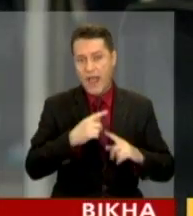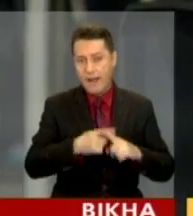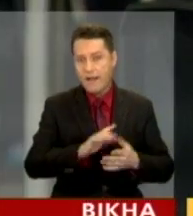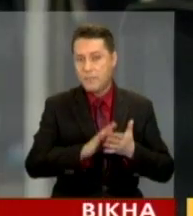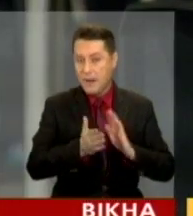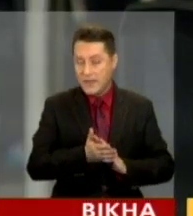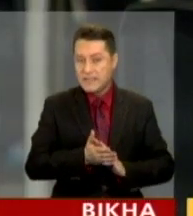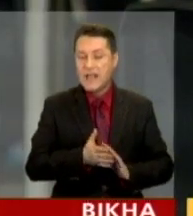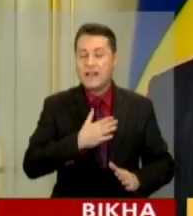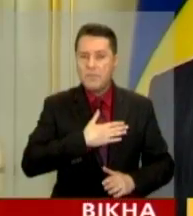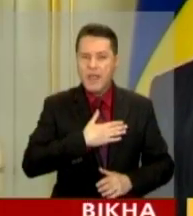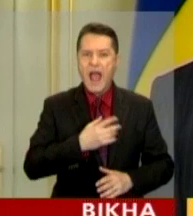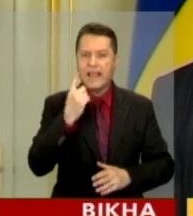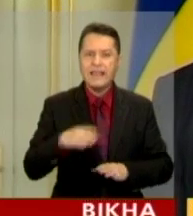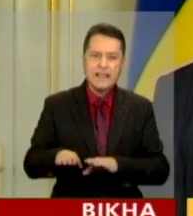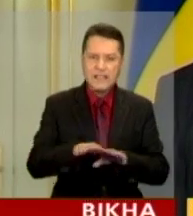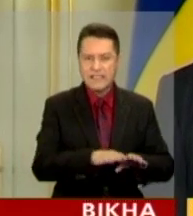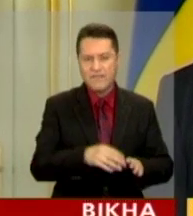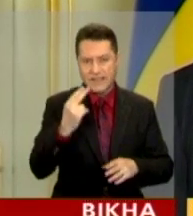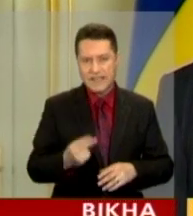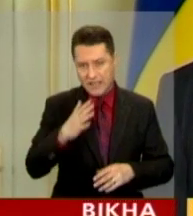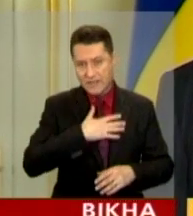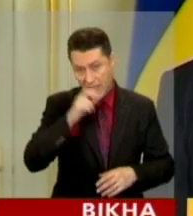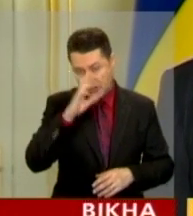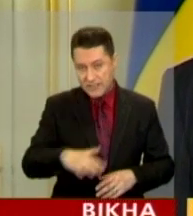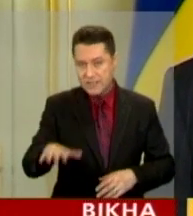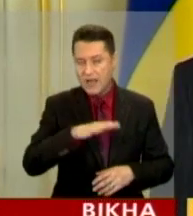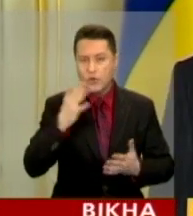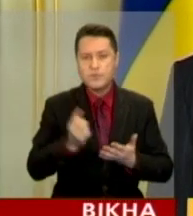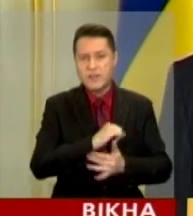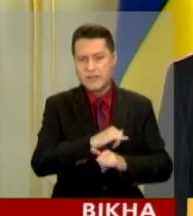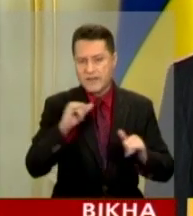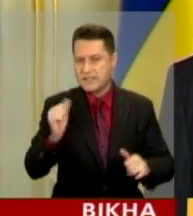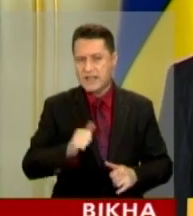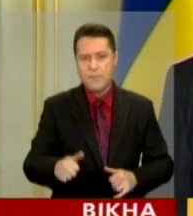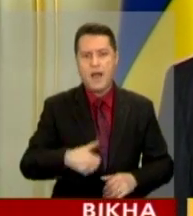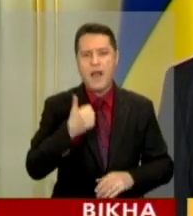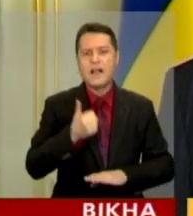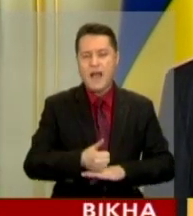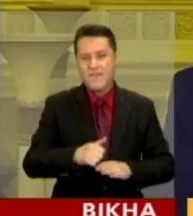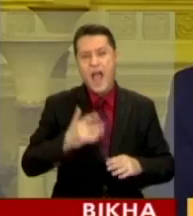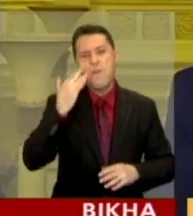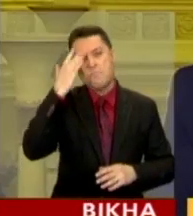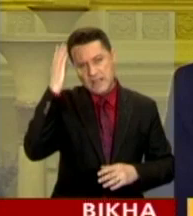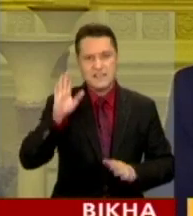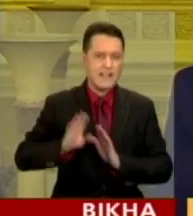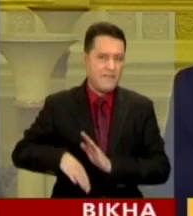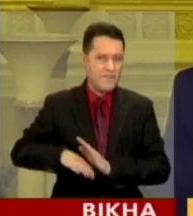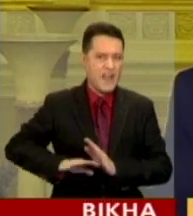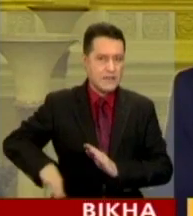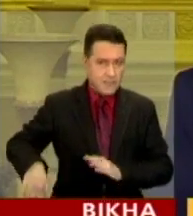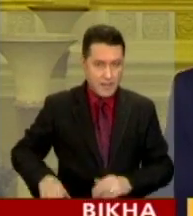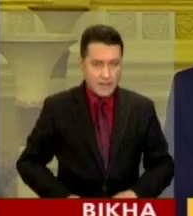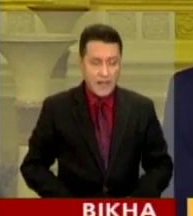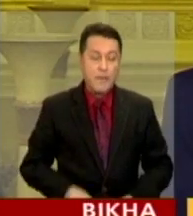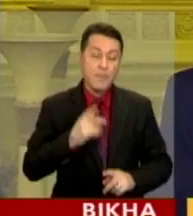единство, целостность нашей страны, возможности ее успешного развития – самое главное. Амбиции – это второстепенное. Віто, і поки